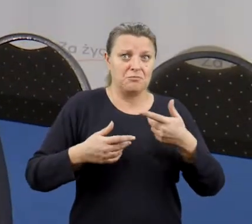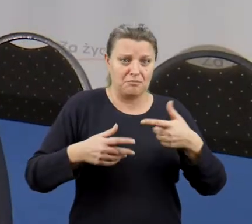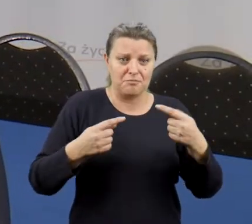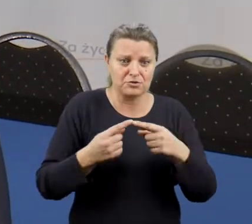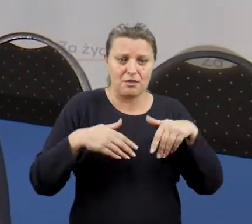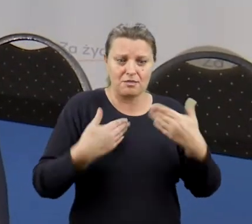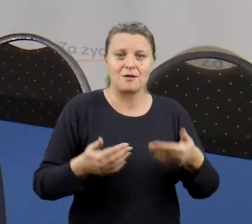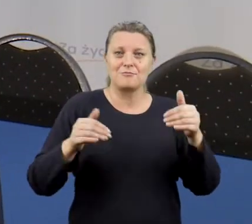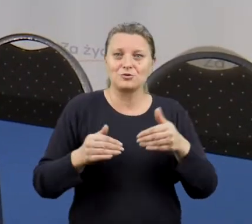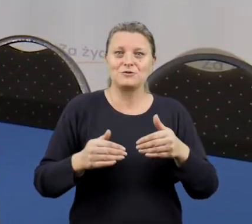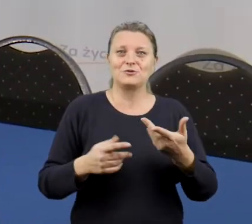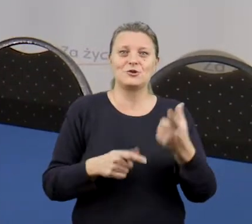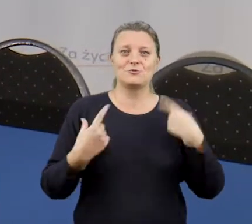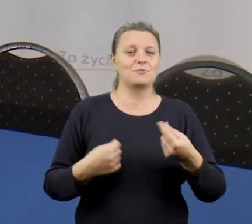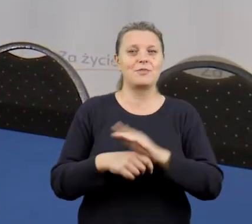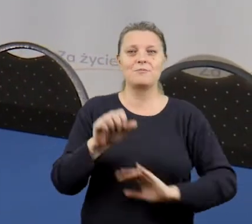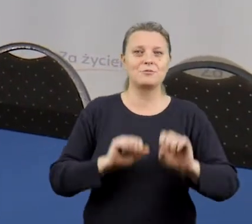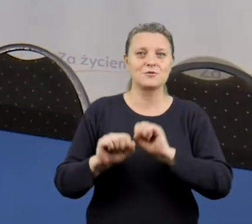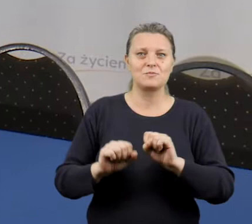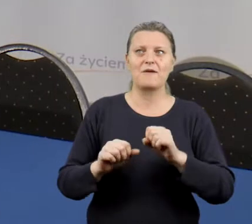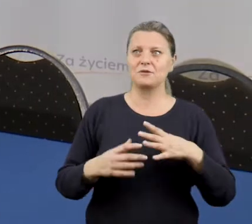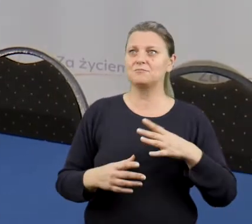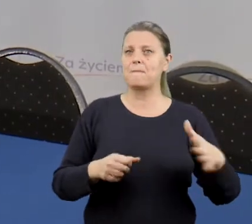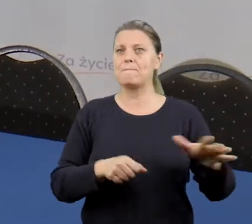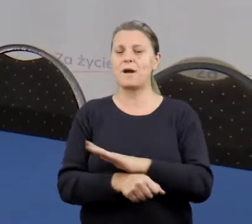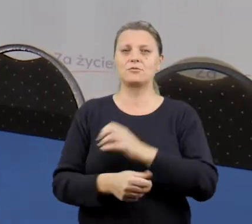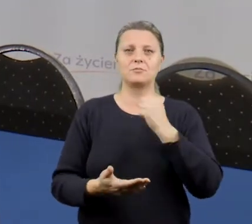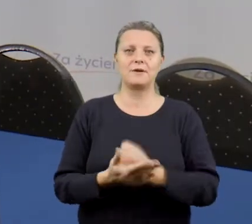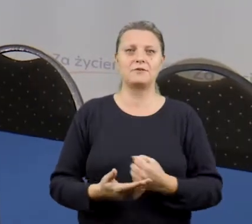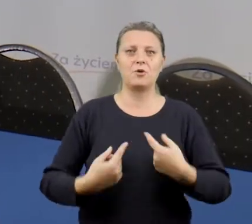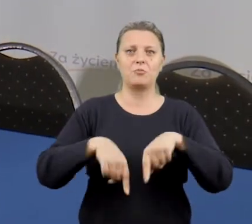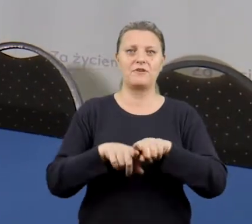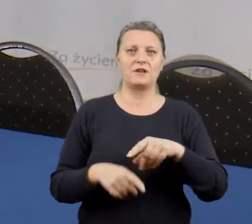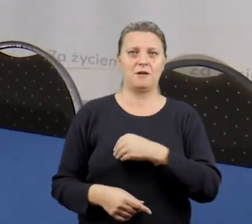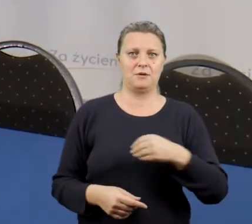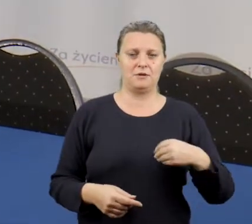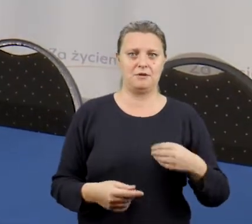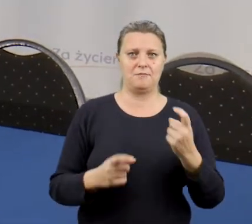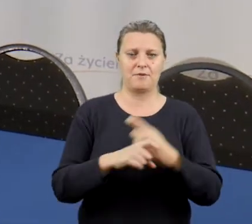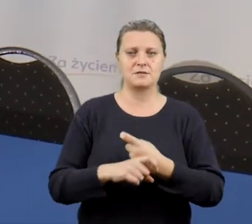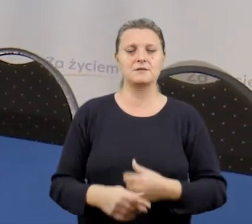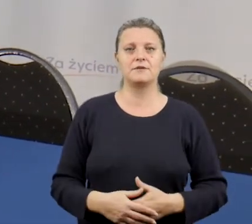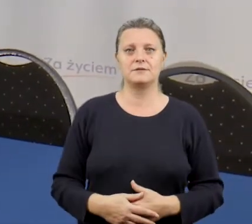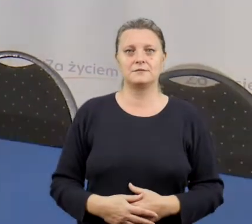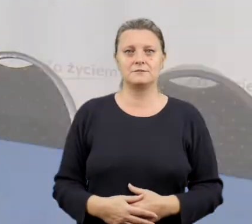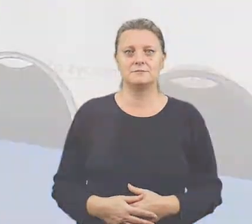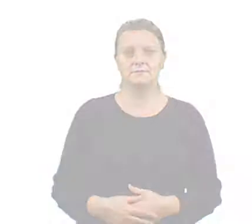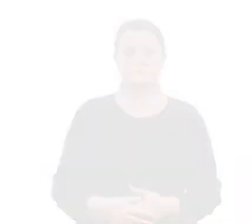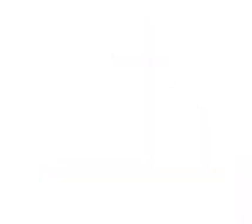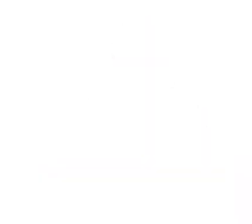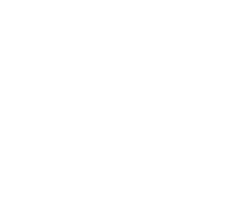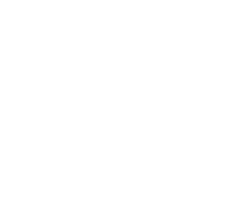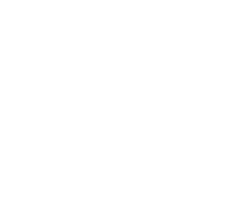na ile daje możliwość, że osoby niepełnosprawne są pełnoprawnymi obywatelami naszego państwa.